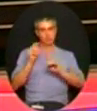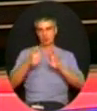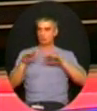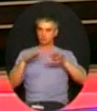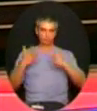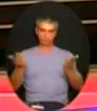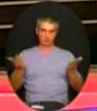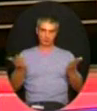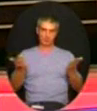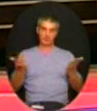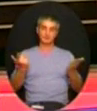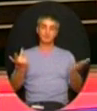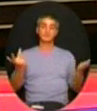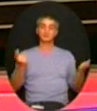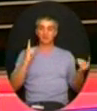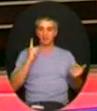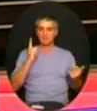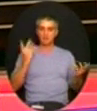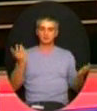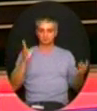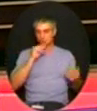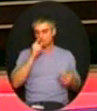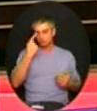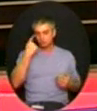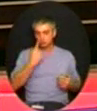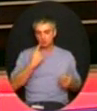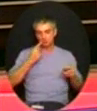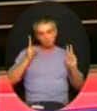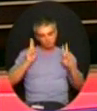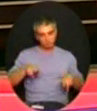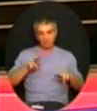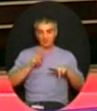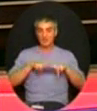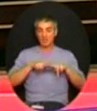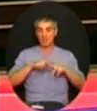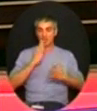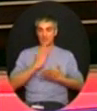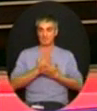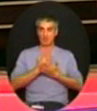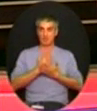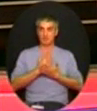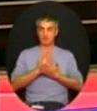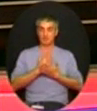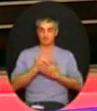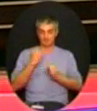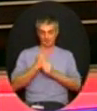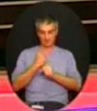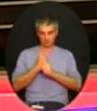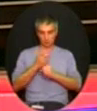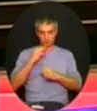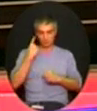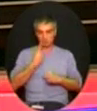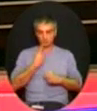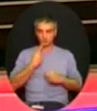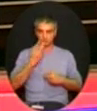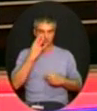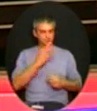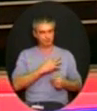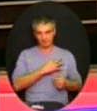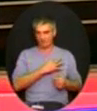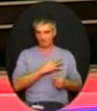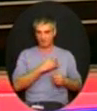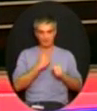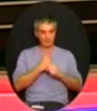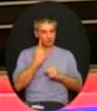הממשלה בדברים האלה. אבל מדובר בשחיתות לשמה, ואחרי שנעשה מעשה השחיתות, ושימי לב, בעיניי